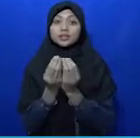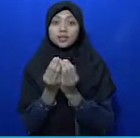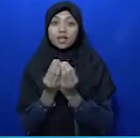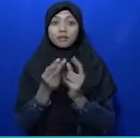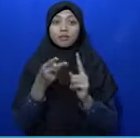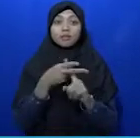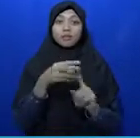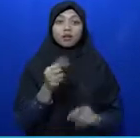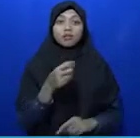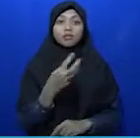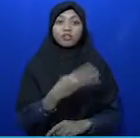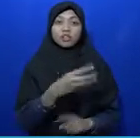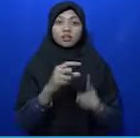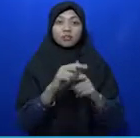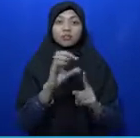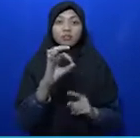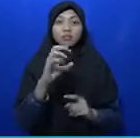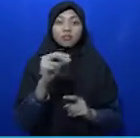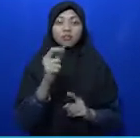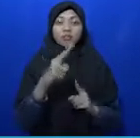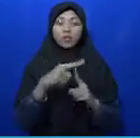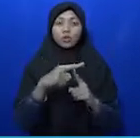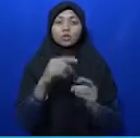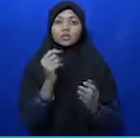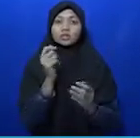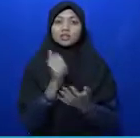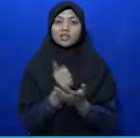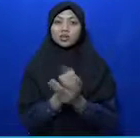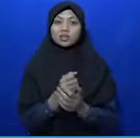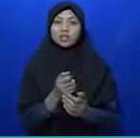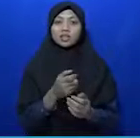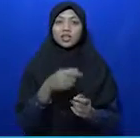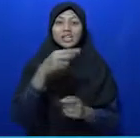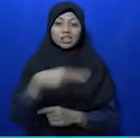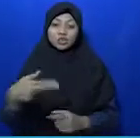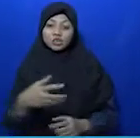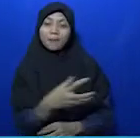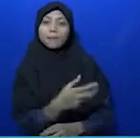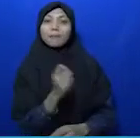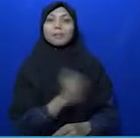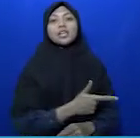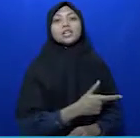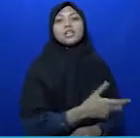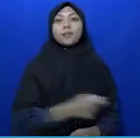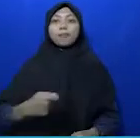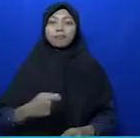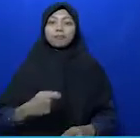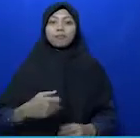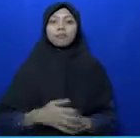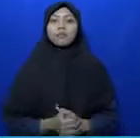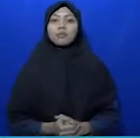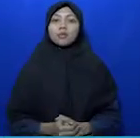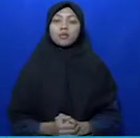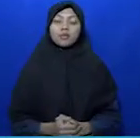di Freeport Indonesia yang harus dibeli. Baiklah kalau gitu, kita beli deh sahamnya Freeport dengan mengesampingkan Rio